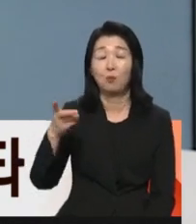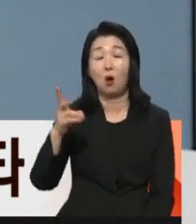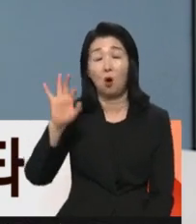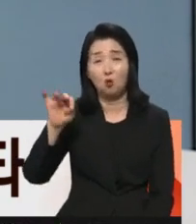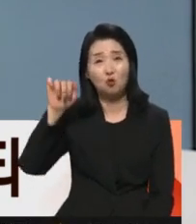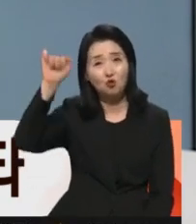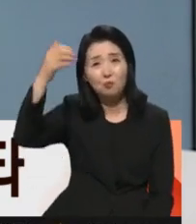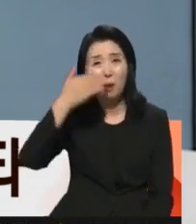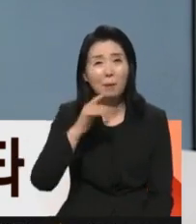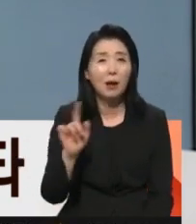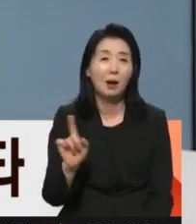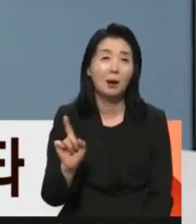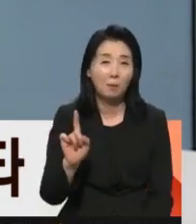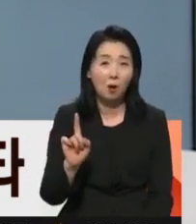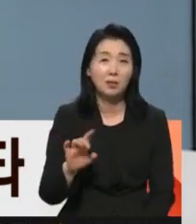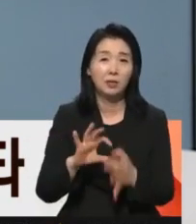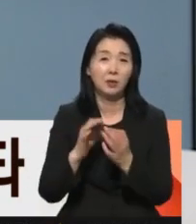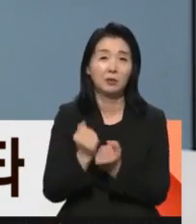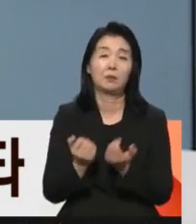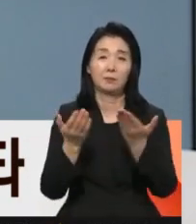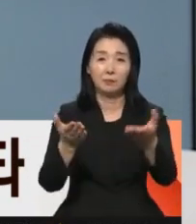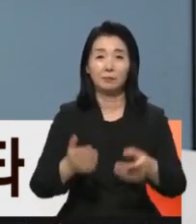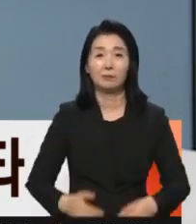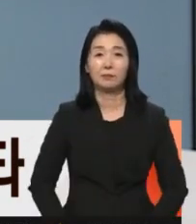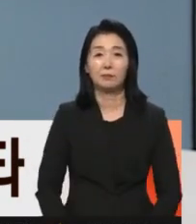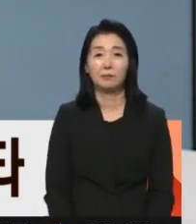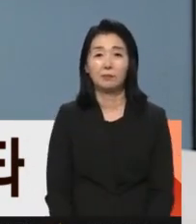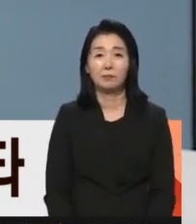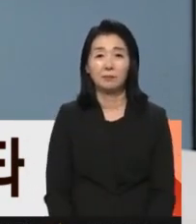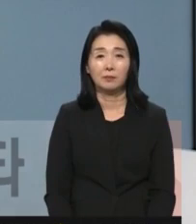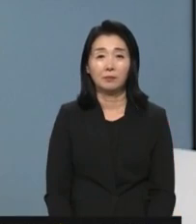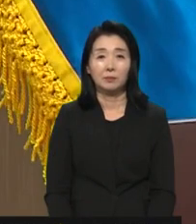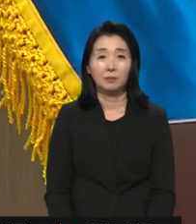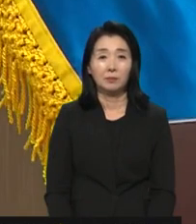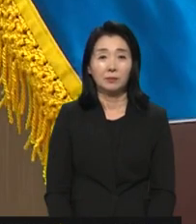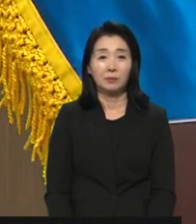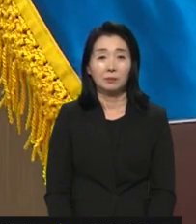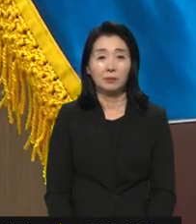출마설이 뜨거운데 이 소식까지 류정아 실장이 정리했습니다.